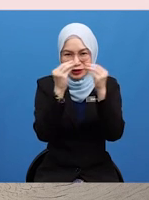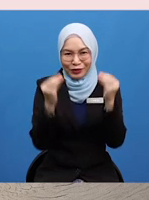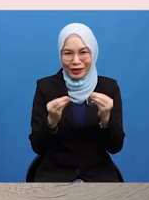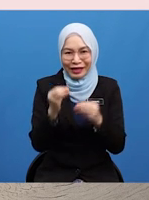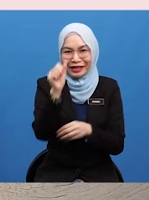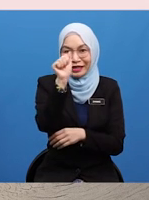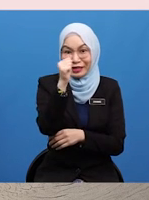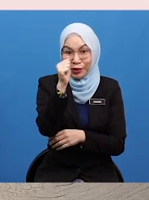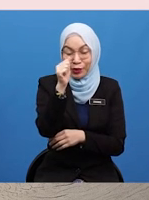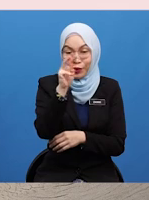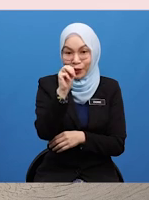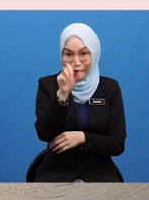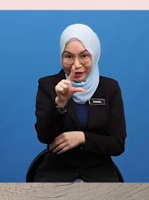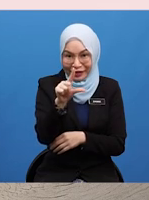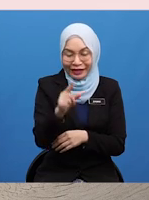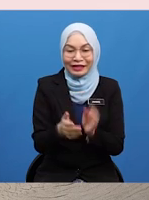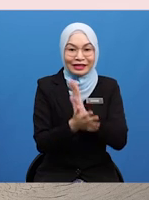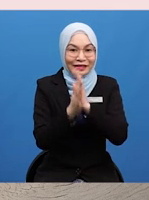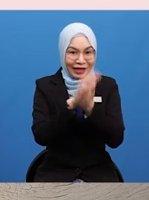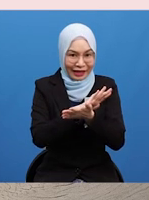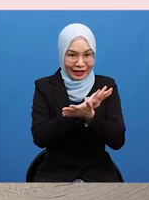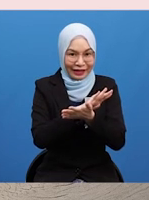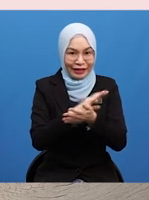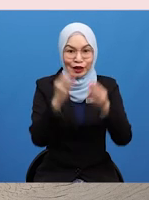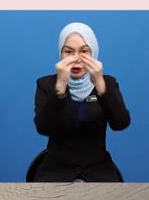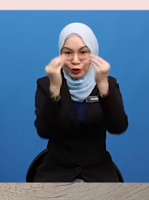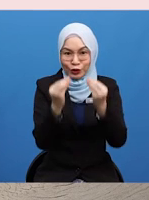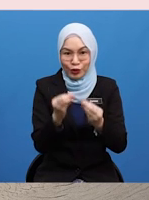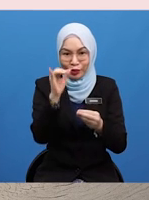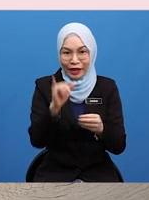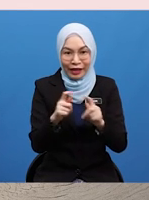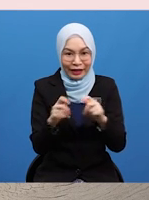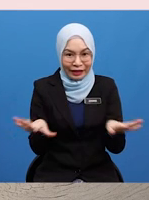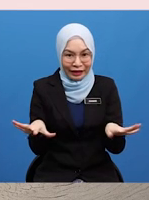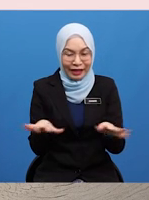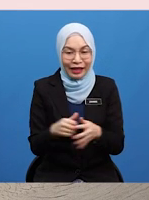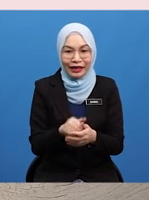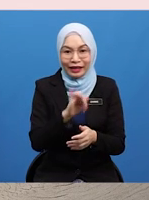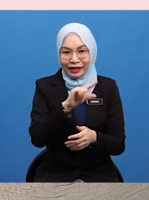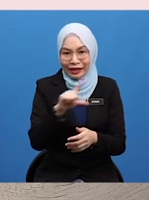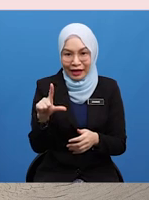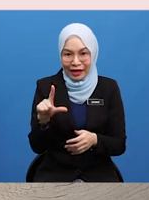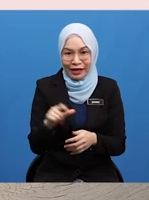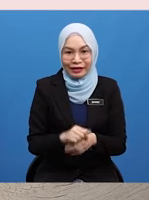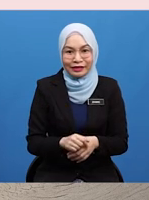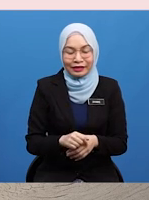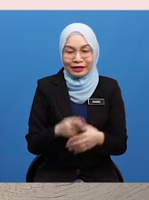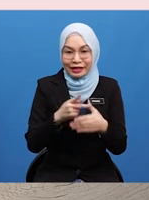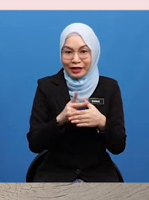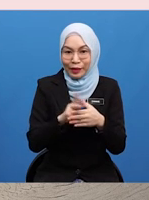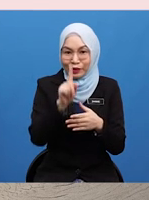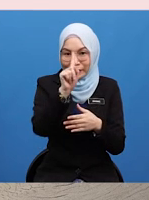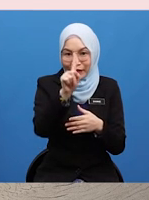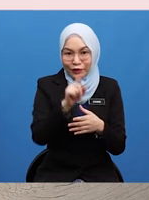10 ml. Oleh itu, baki yang tinggal 10 ml adalah isi padu sebiji